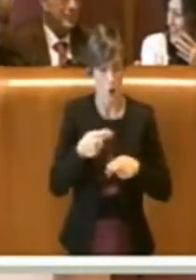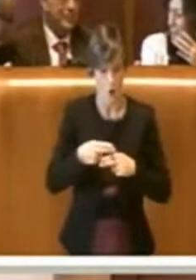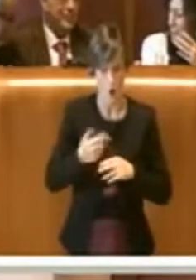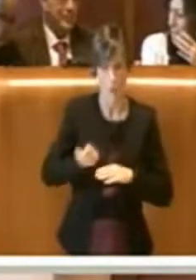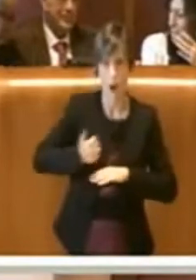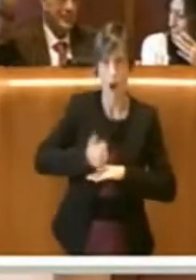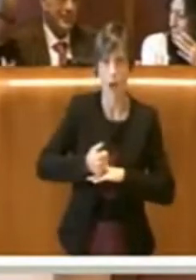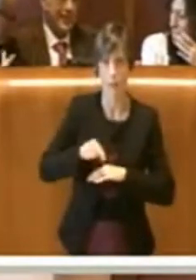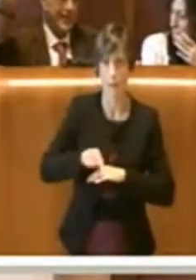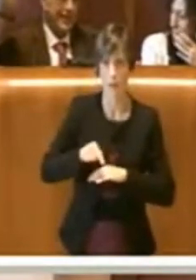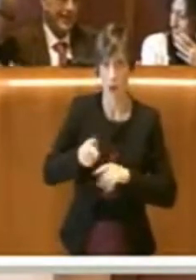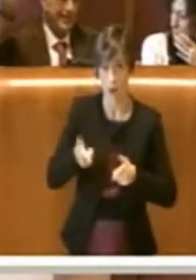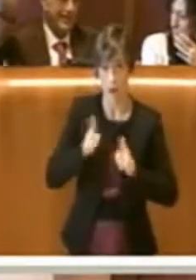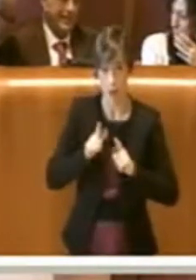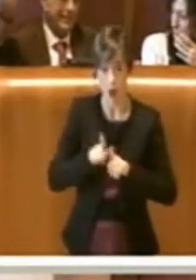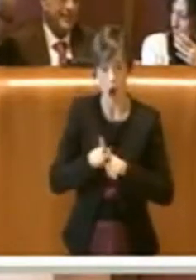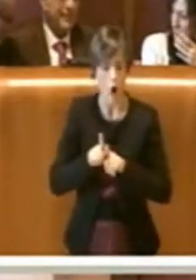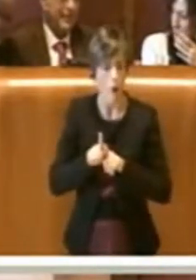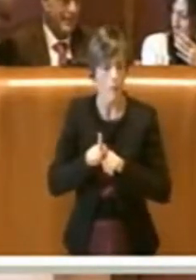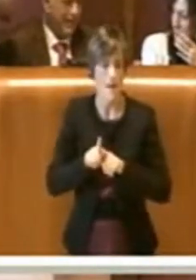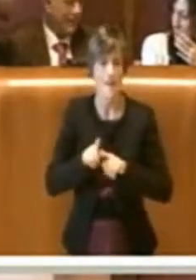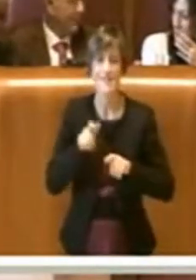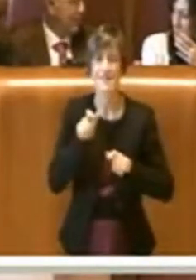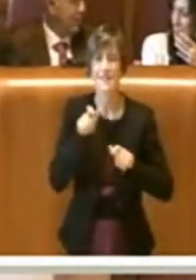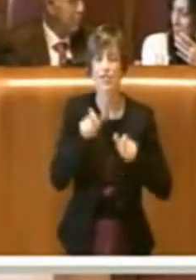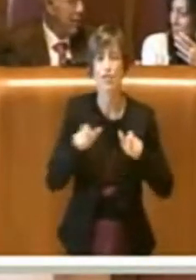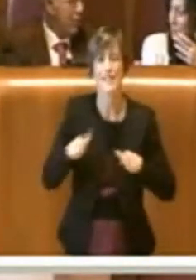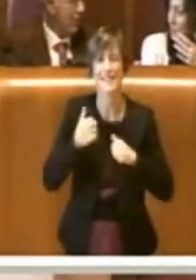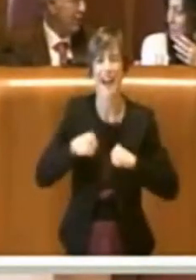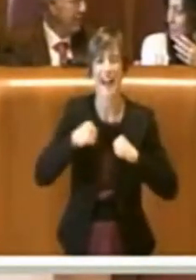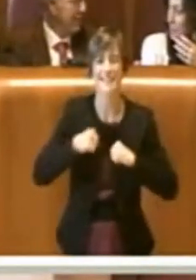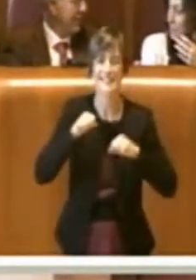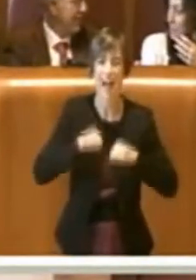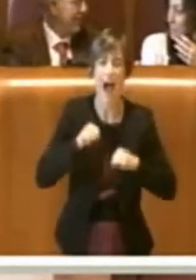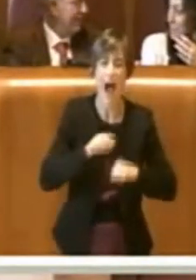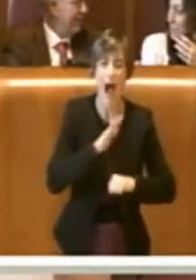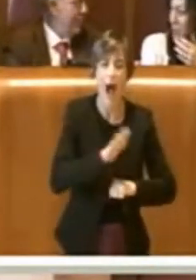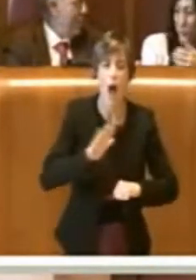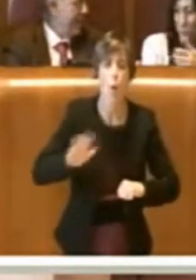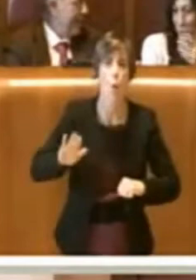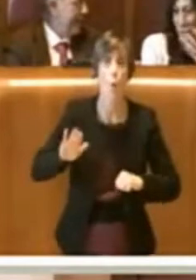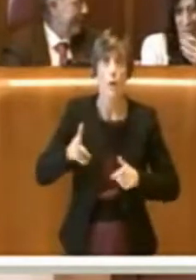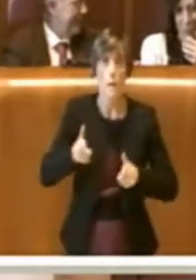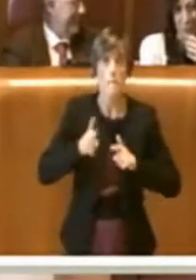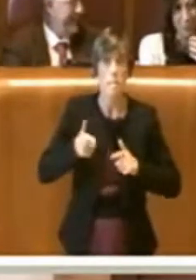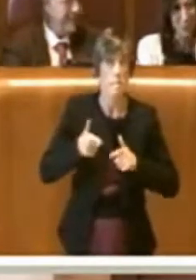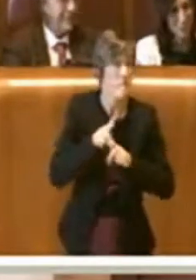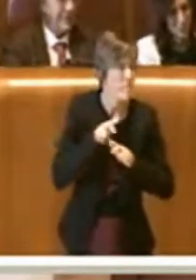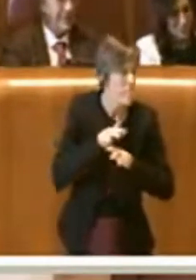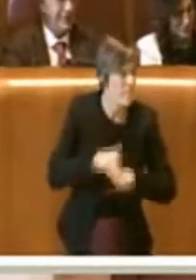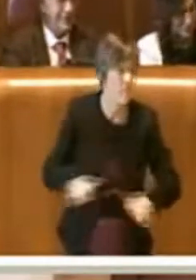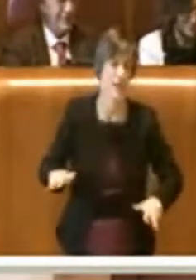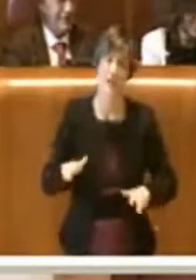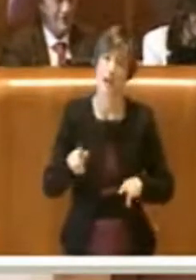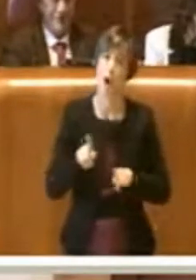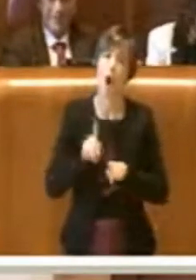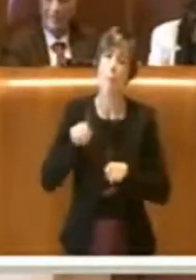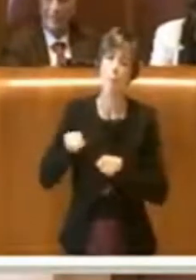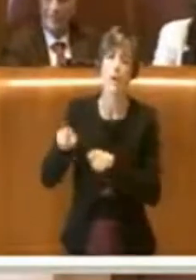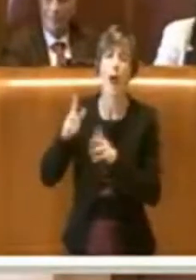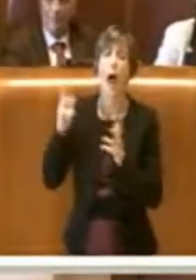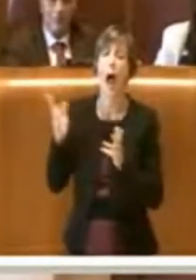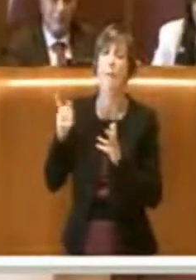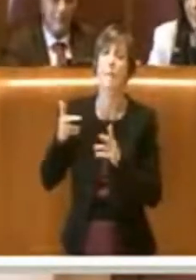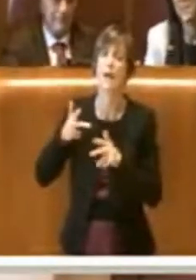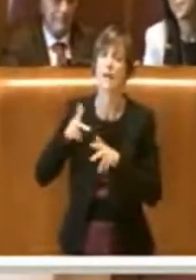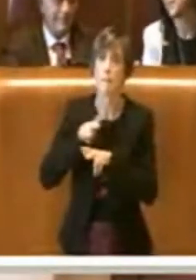discapito della salute dei cittadini e soprattutto nel rispetto dell'ambiente. Io voglio